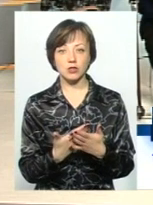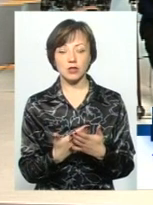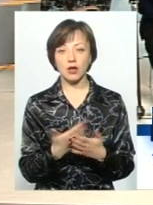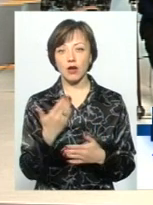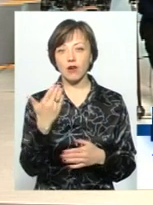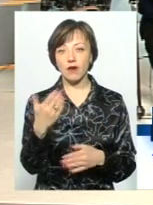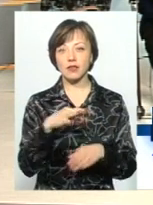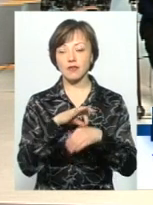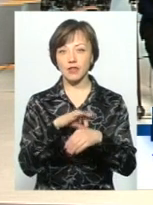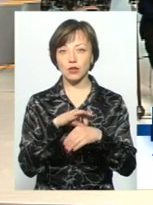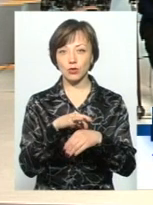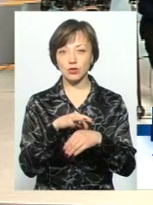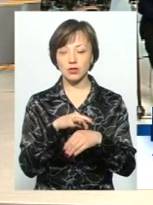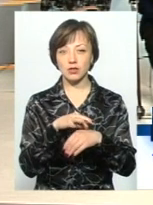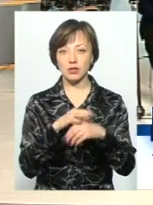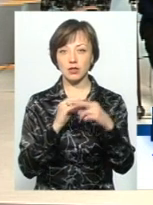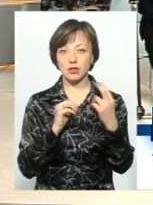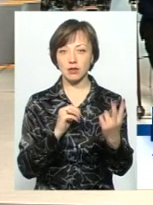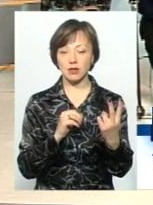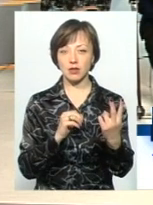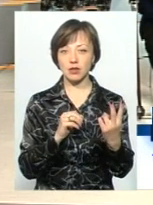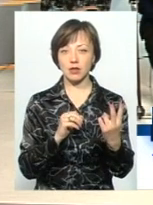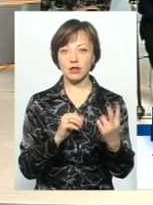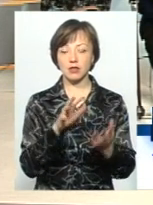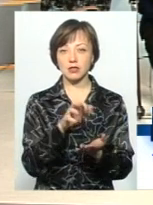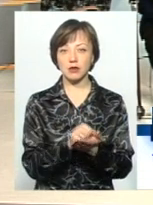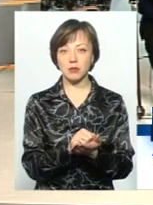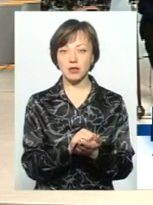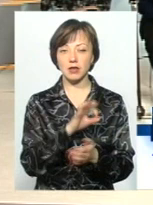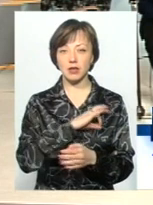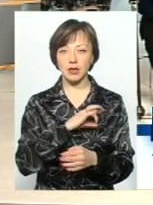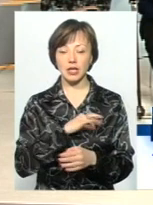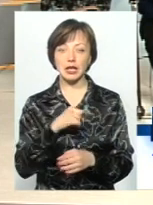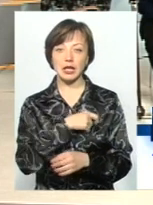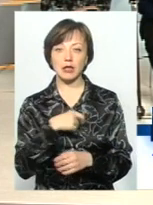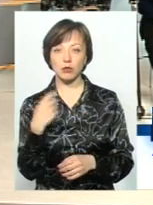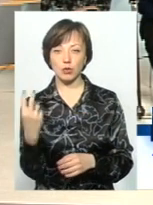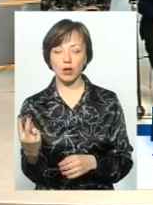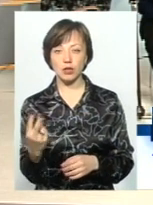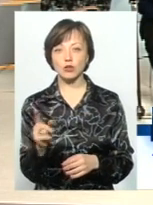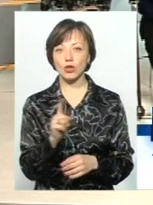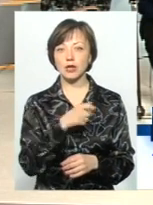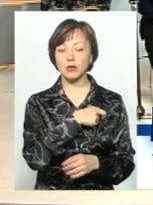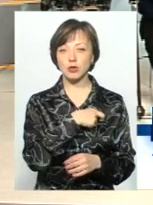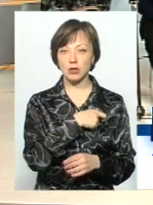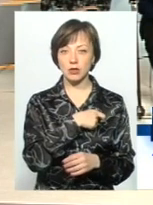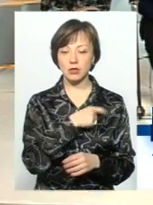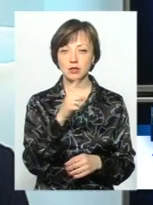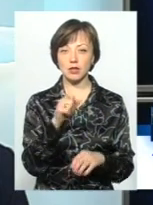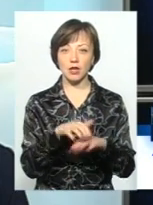сидять зліва дві людини, які займаються експлуатацією, і депутат. Що депутат за